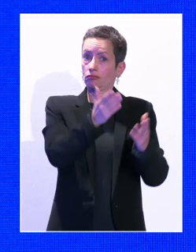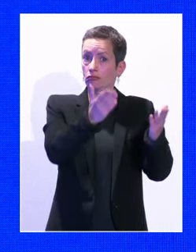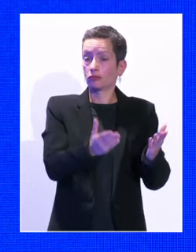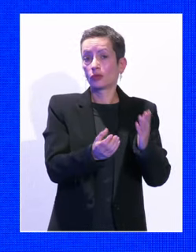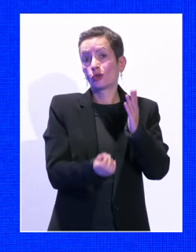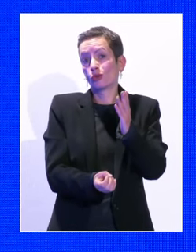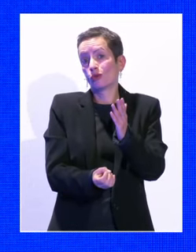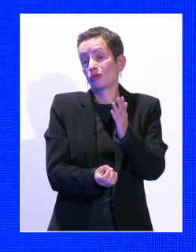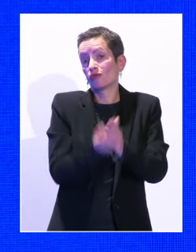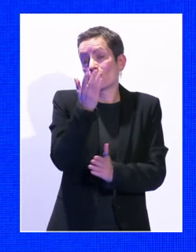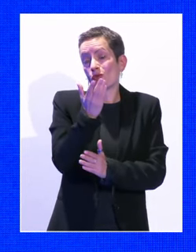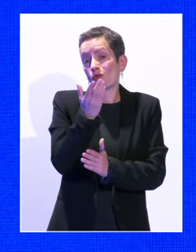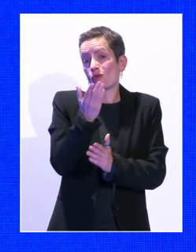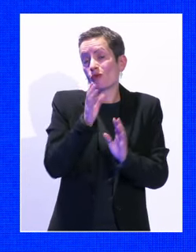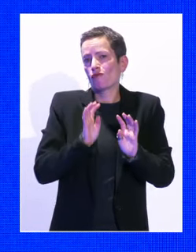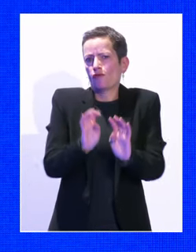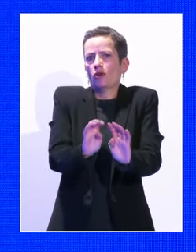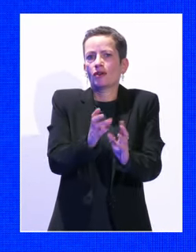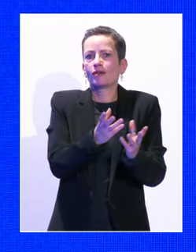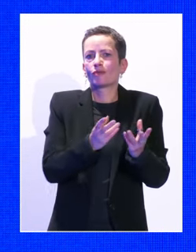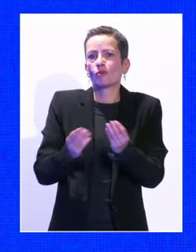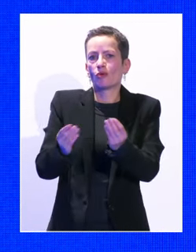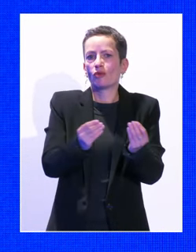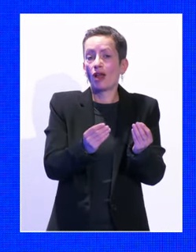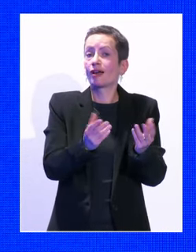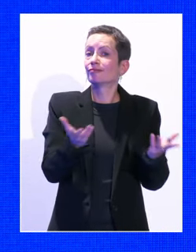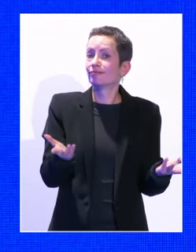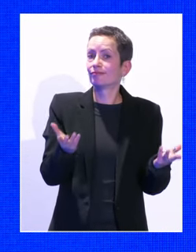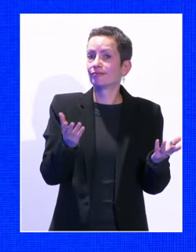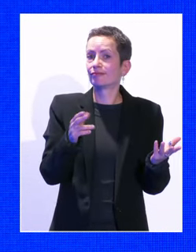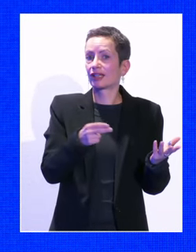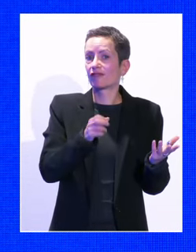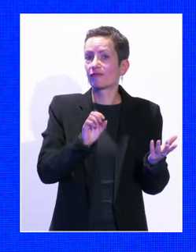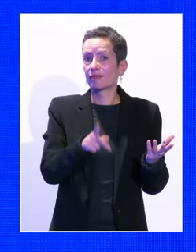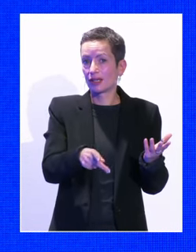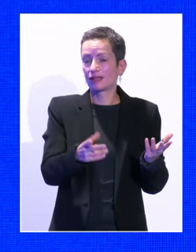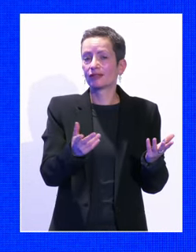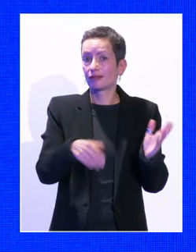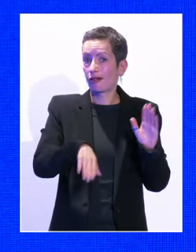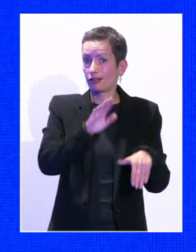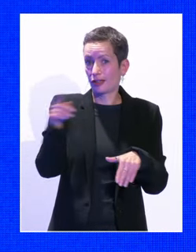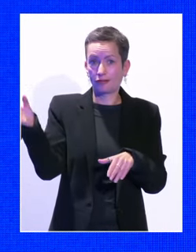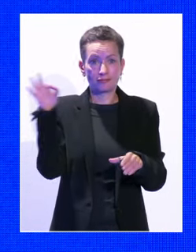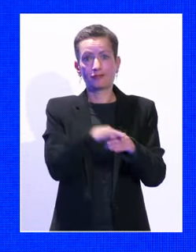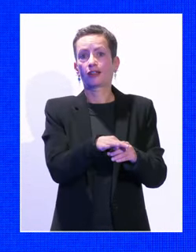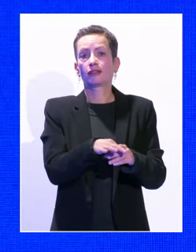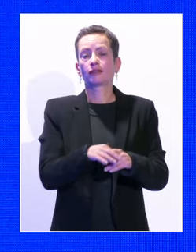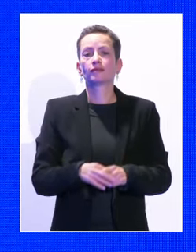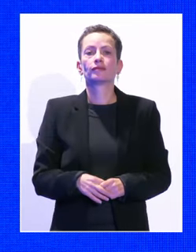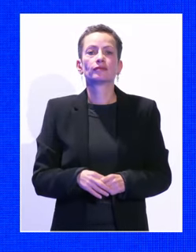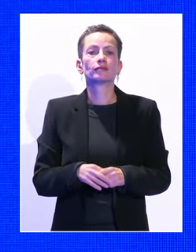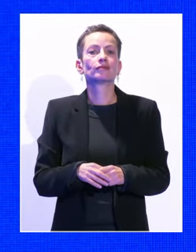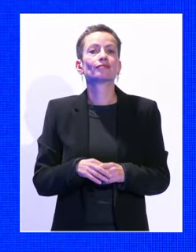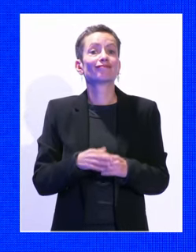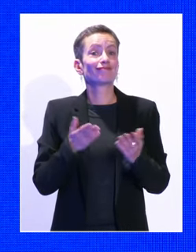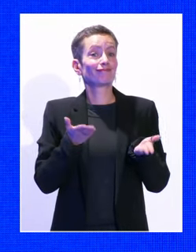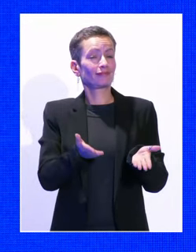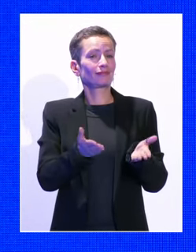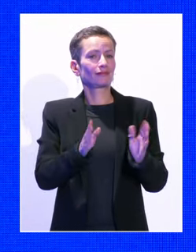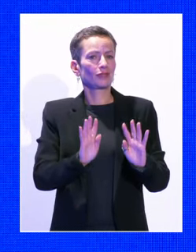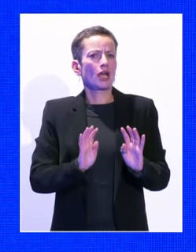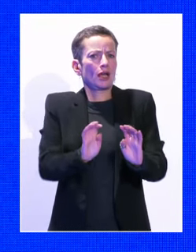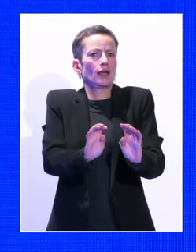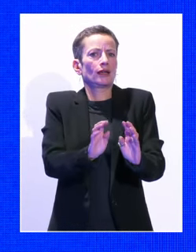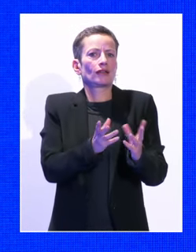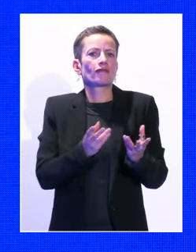du nouveau Front populaire, des candidats du nouveau Front populaire. C'est ce Front populaire qui a